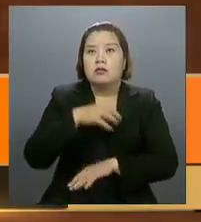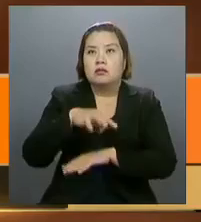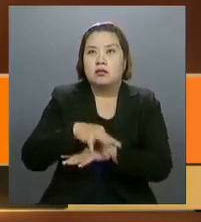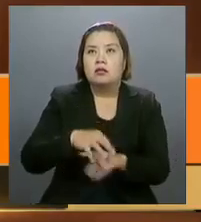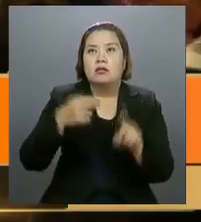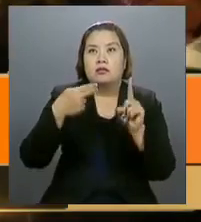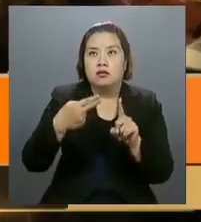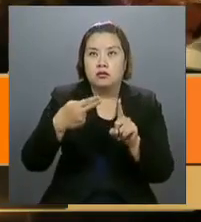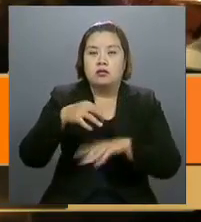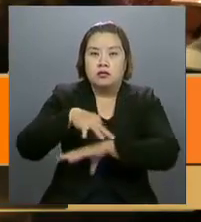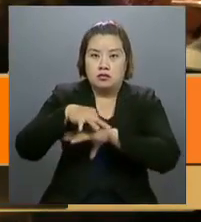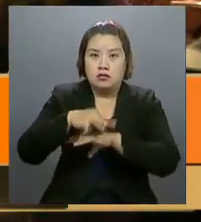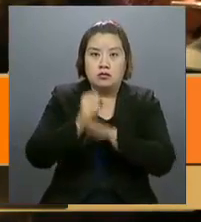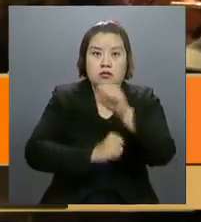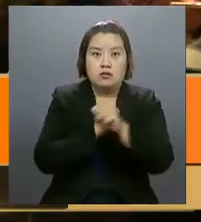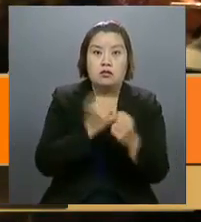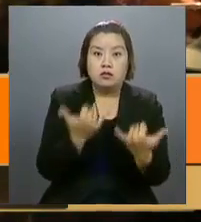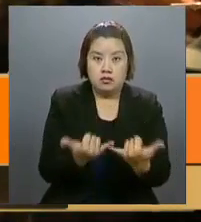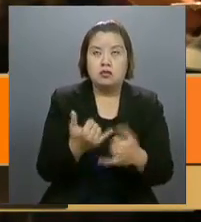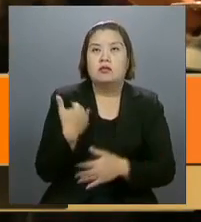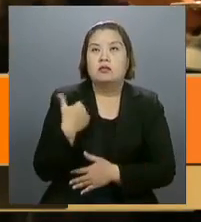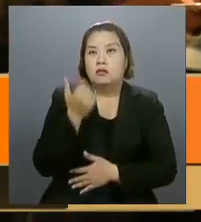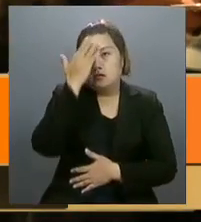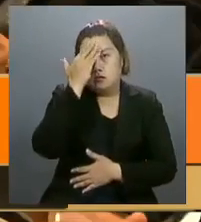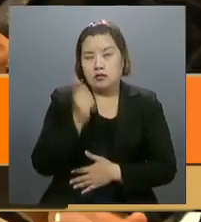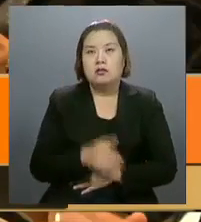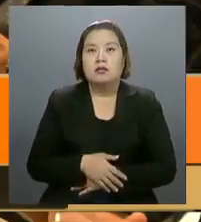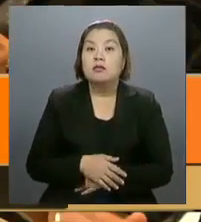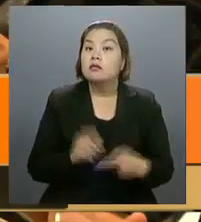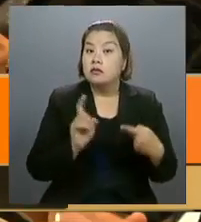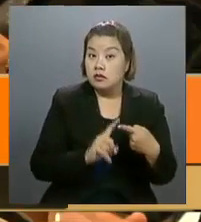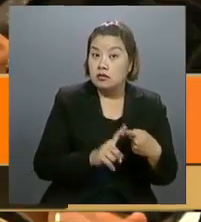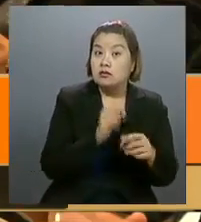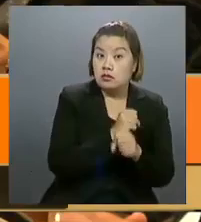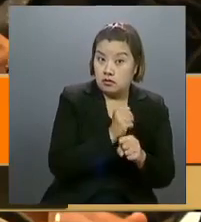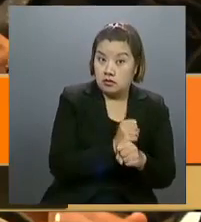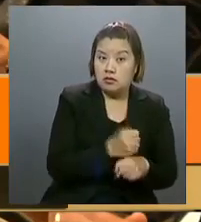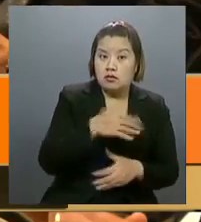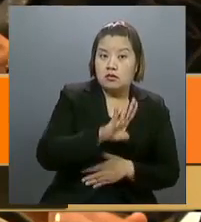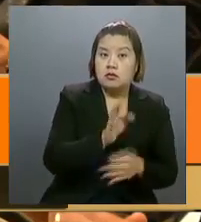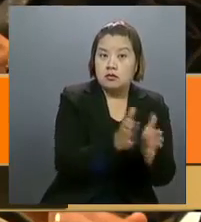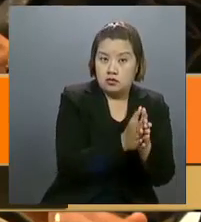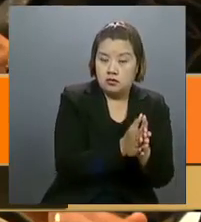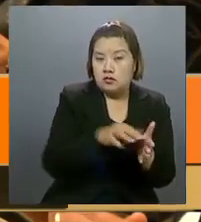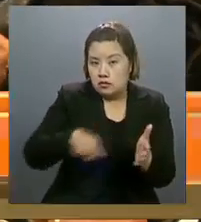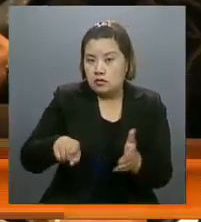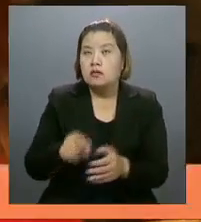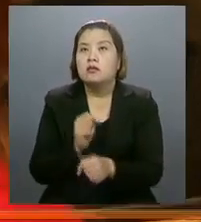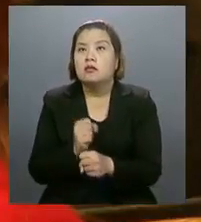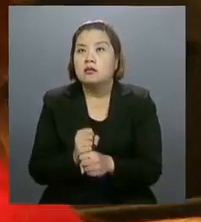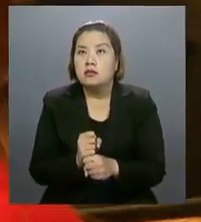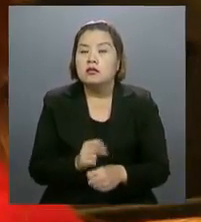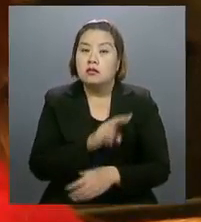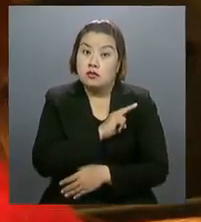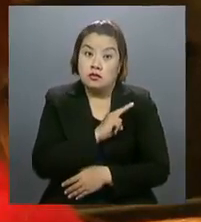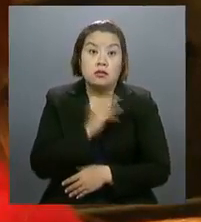นี้โดยจะแบ่งออกเป็น2รูปแบบนะครับคือทำงานในสถานประกอบการและการรับทำงานจ้างเหมาไปทำ